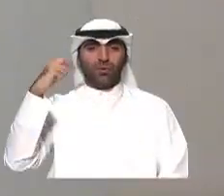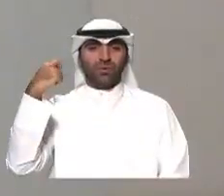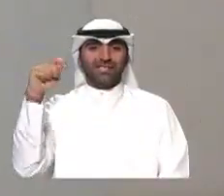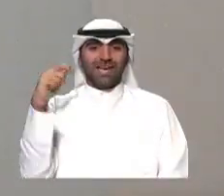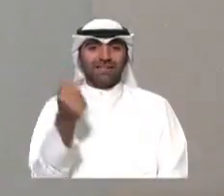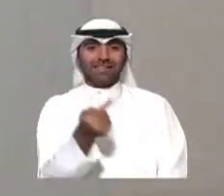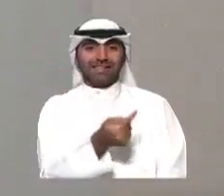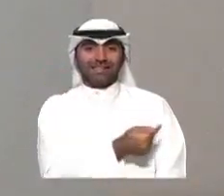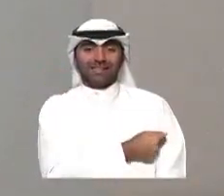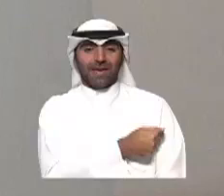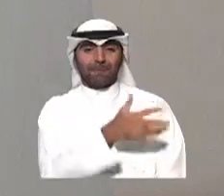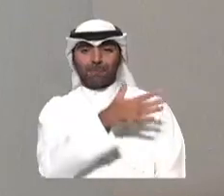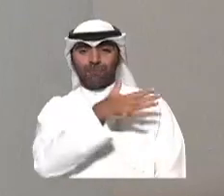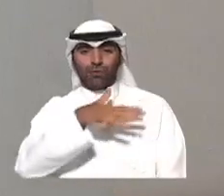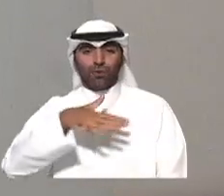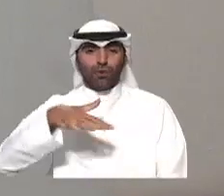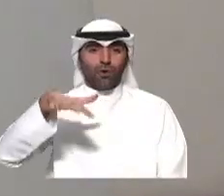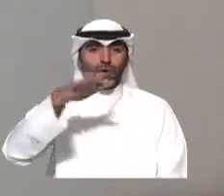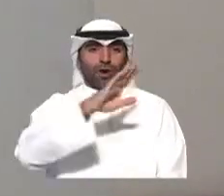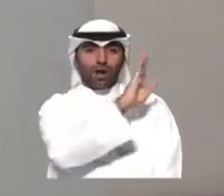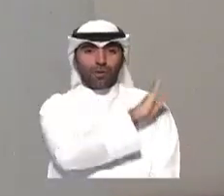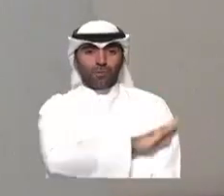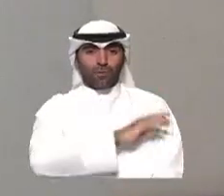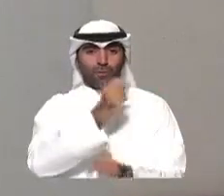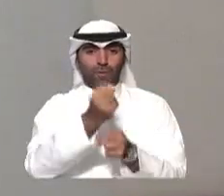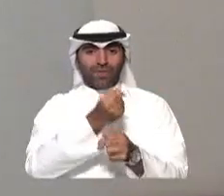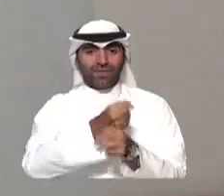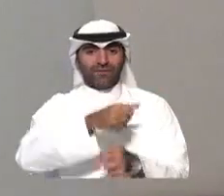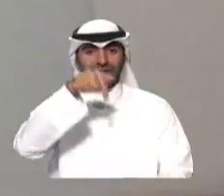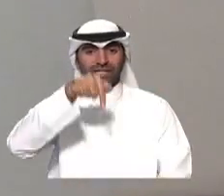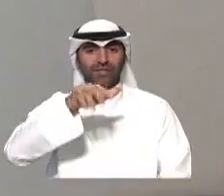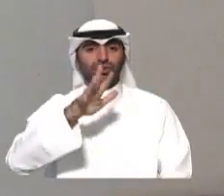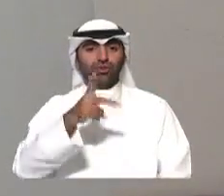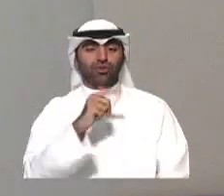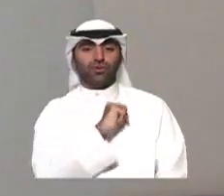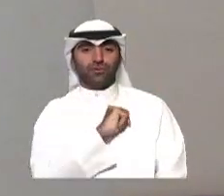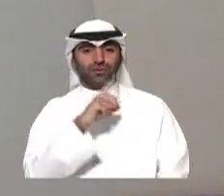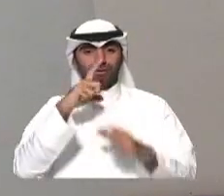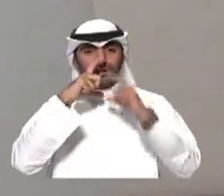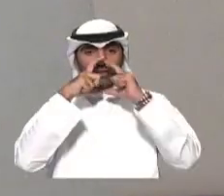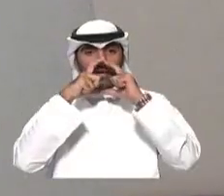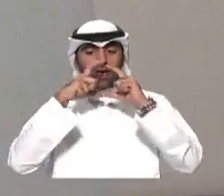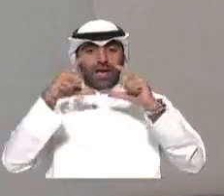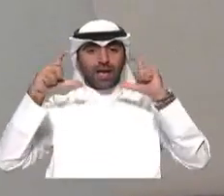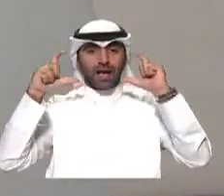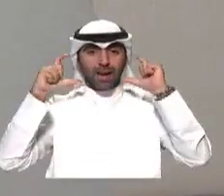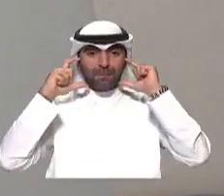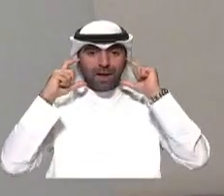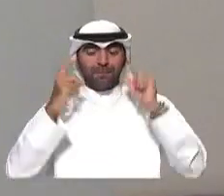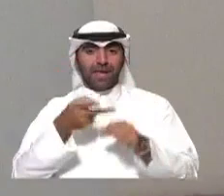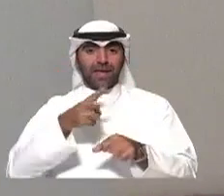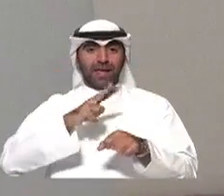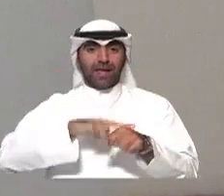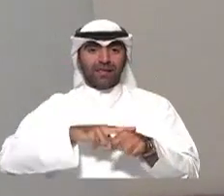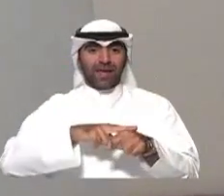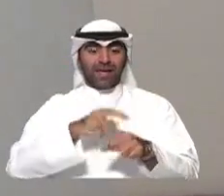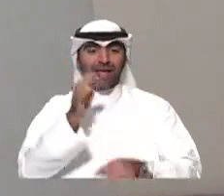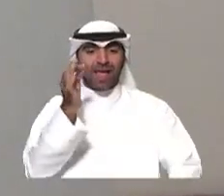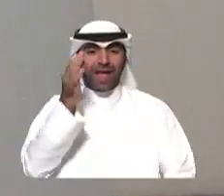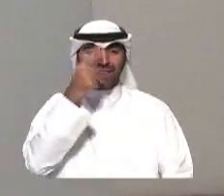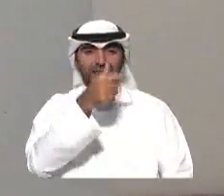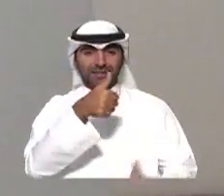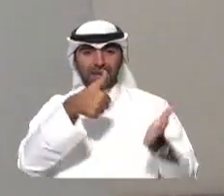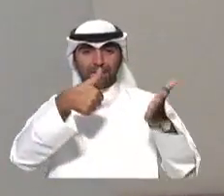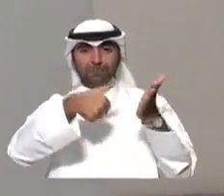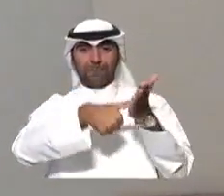عند إجراء الموظف البصمة أنه يقوم بتطهير إيده بمطهر يد، هذه من أهم الاشتراطات واللي حرص عليها